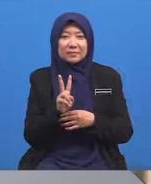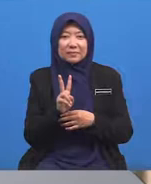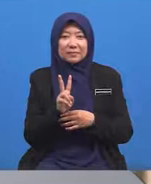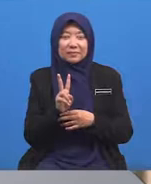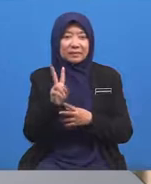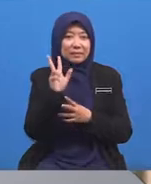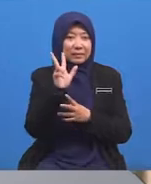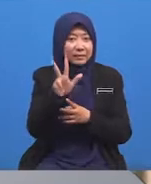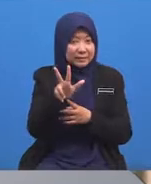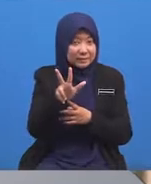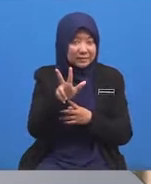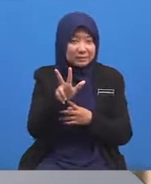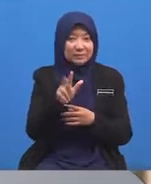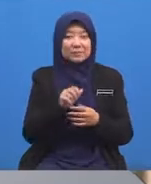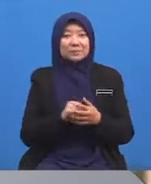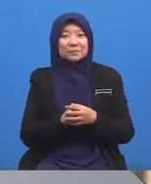tiga,